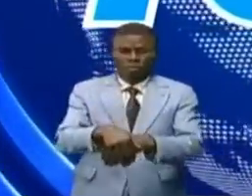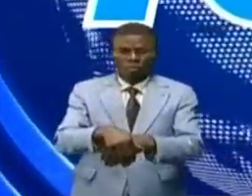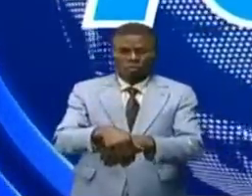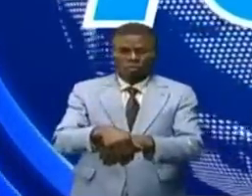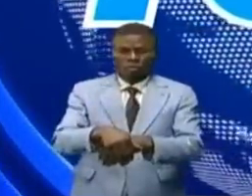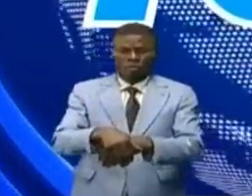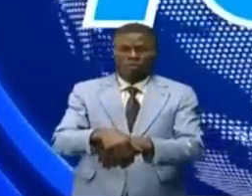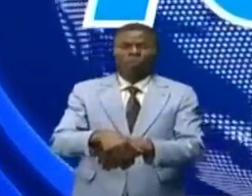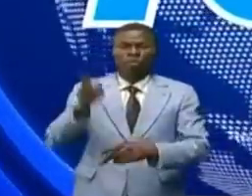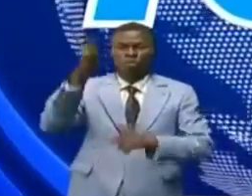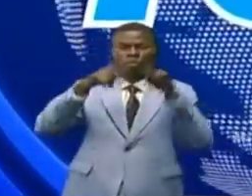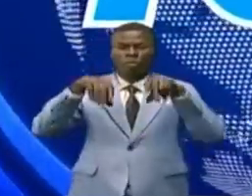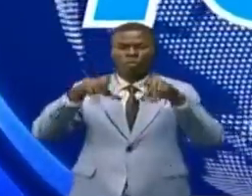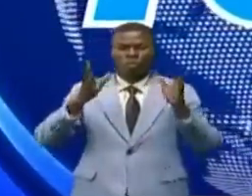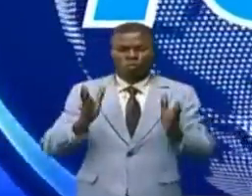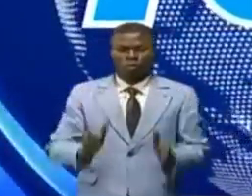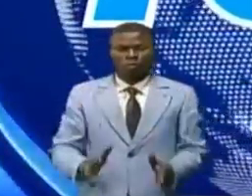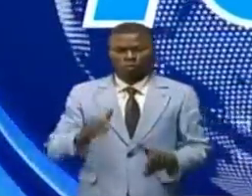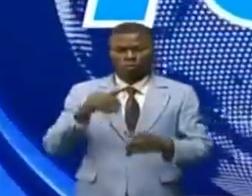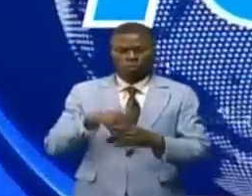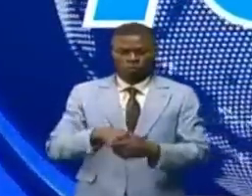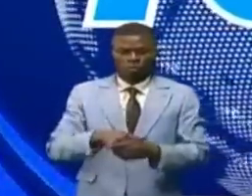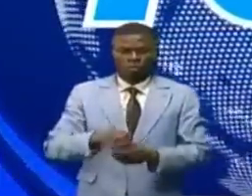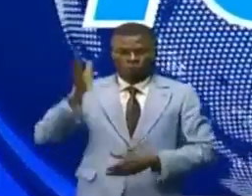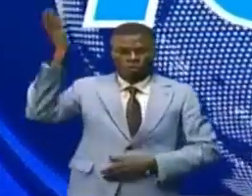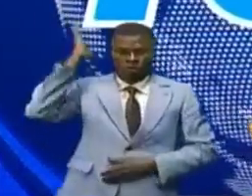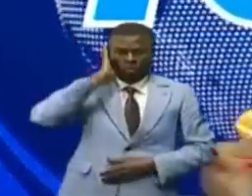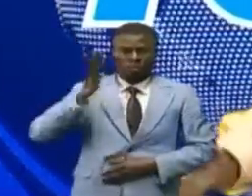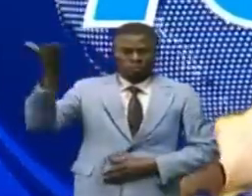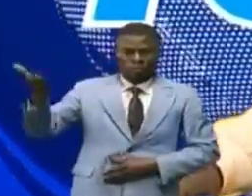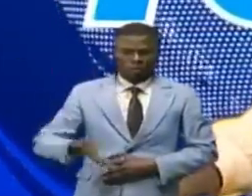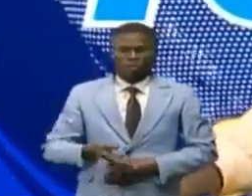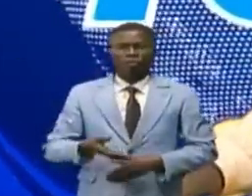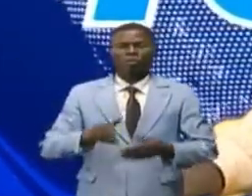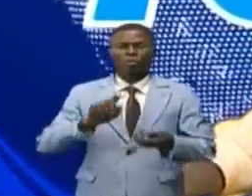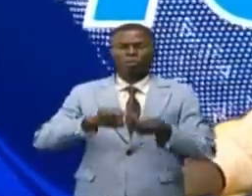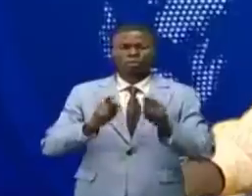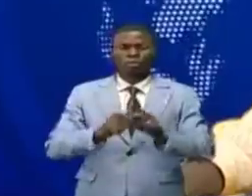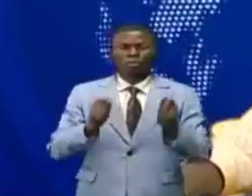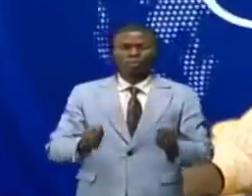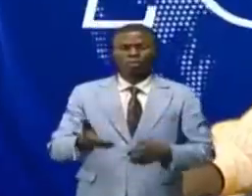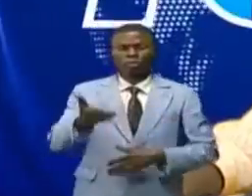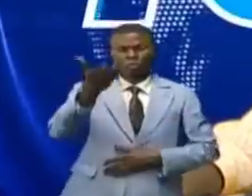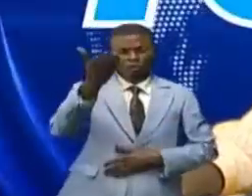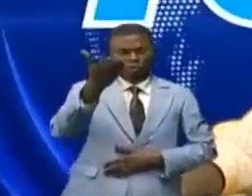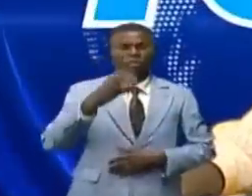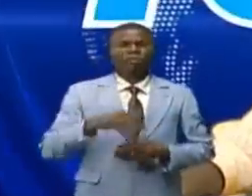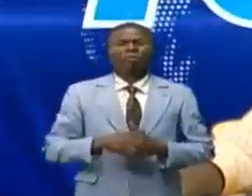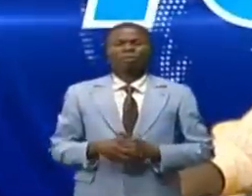quelques compatriotes congolais dont bienvenue en bas un reportage signé Georges